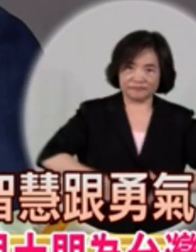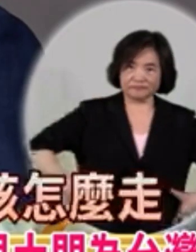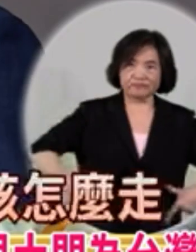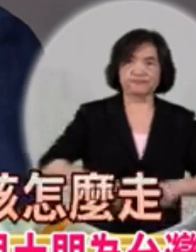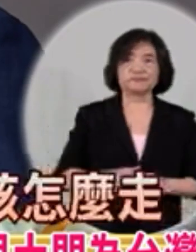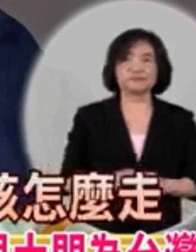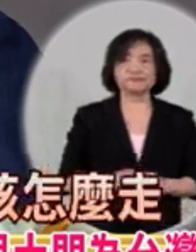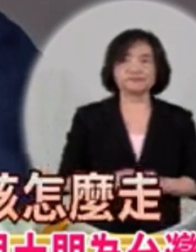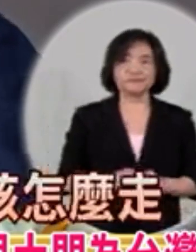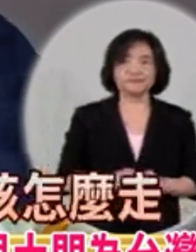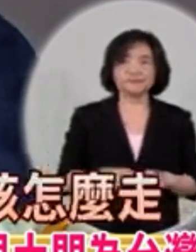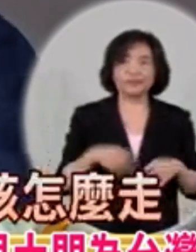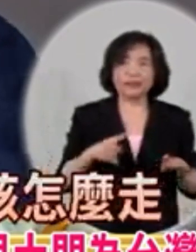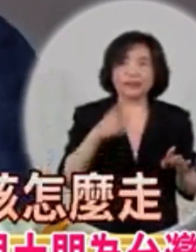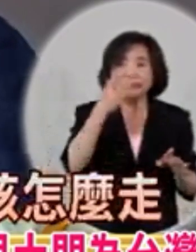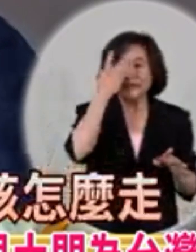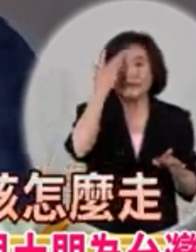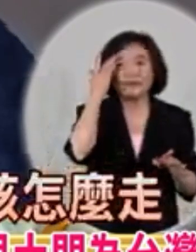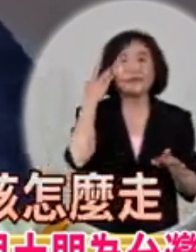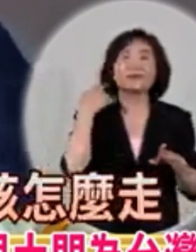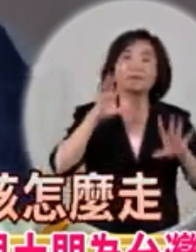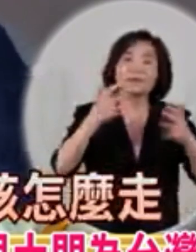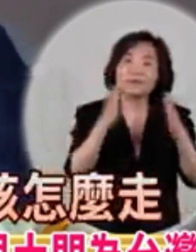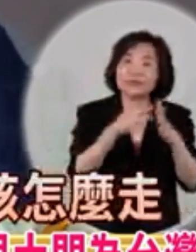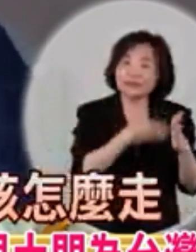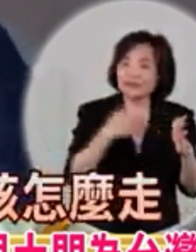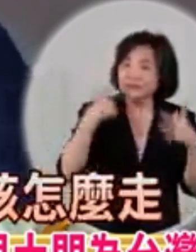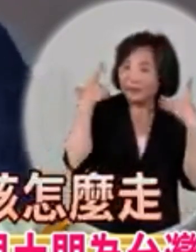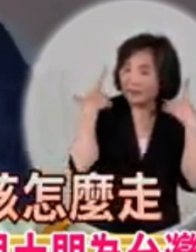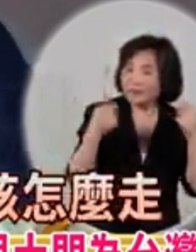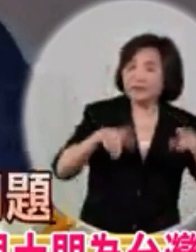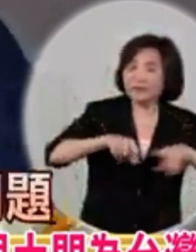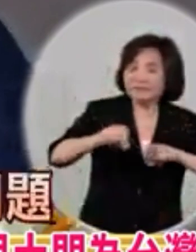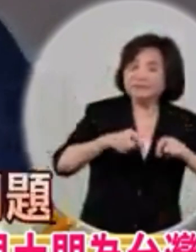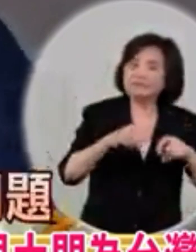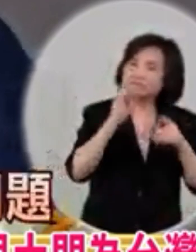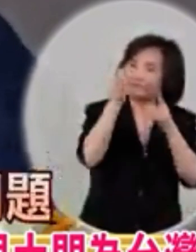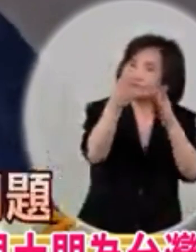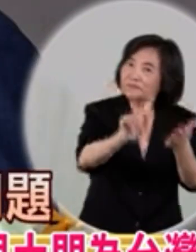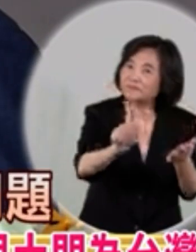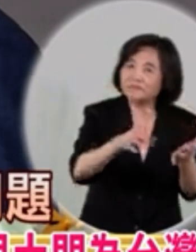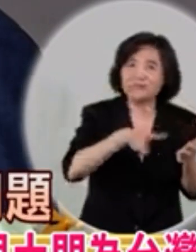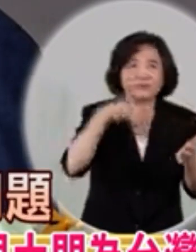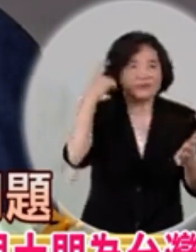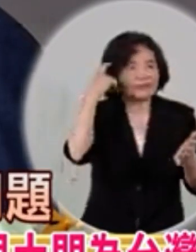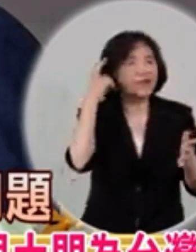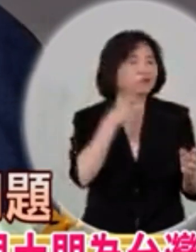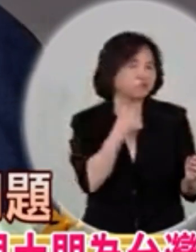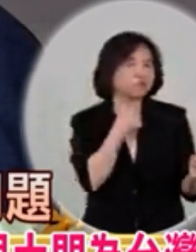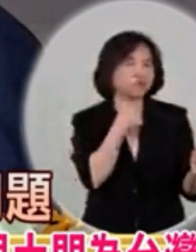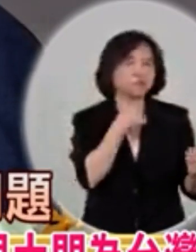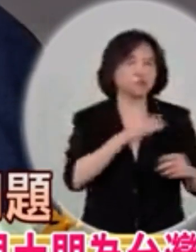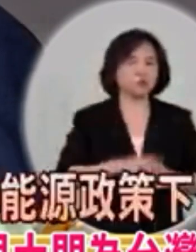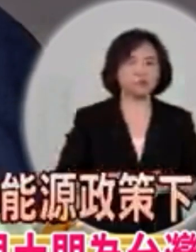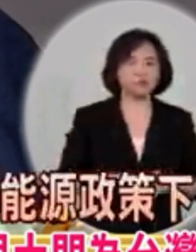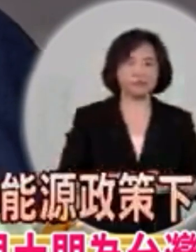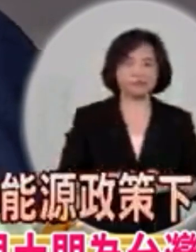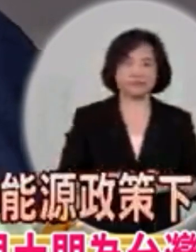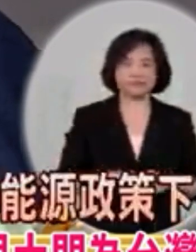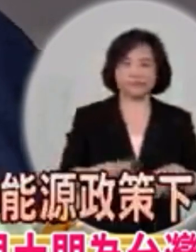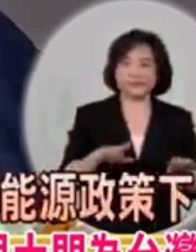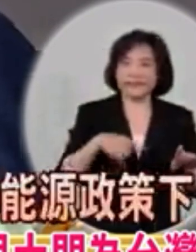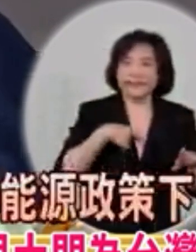外，国家的能源政策该怎么走，也是我们必须思考的问题。没有一个国